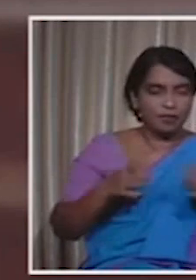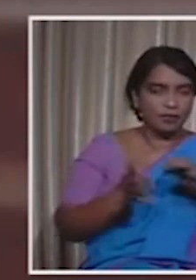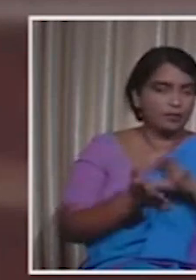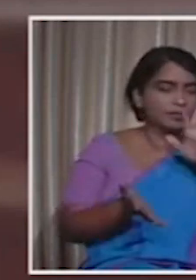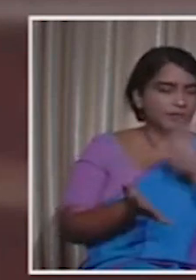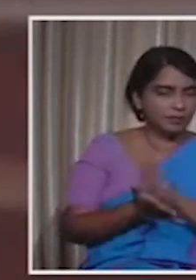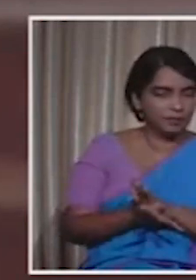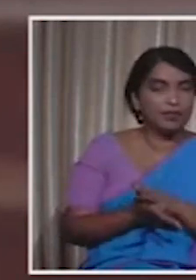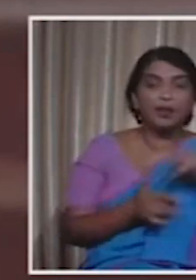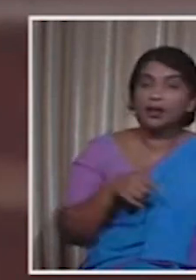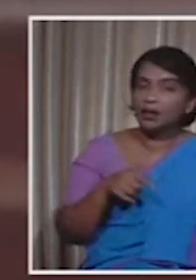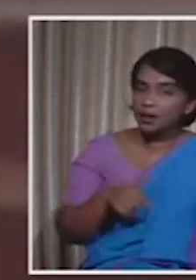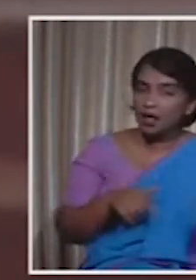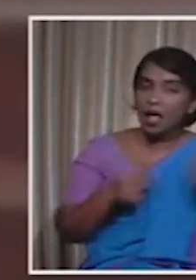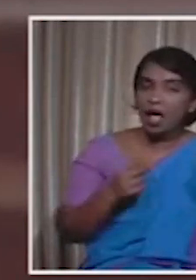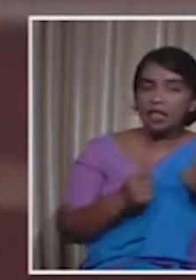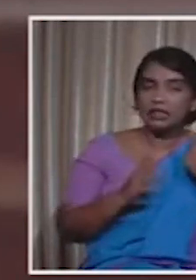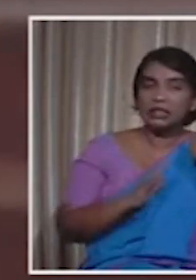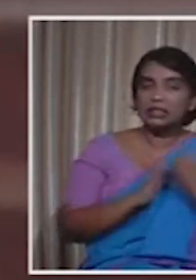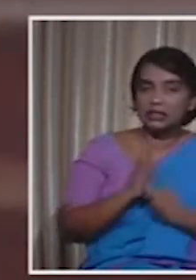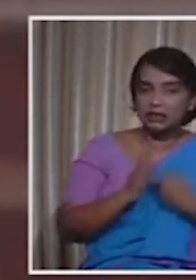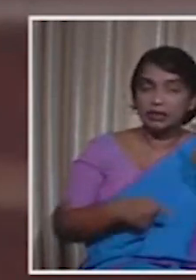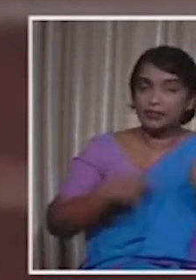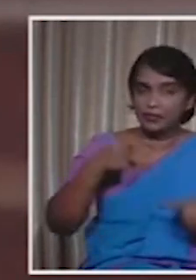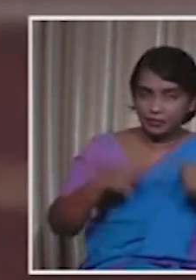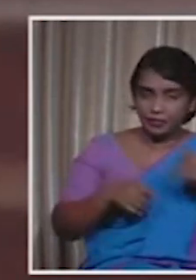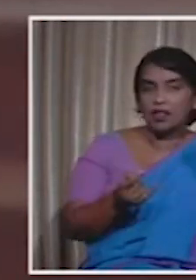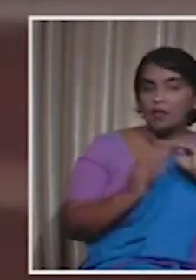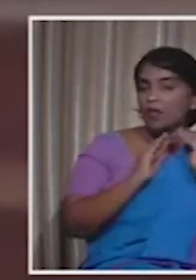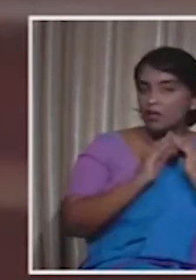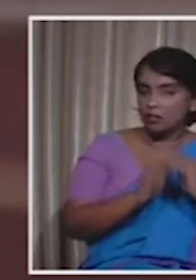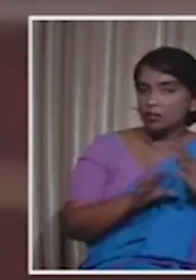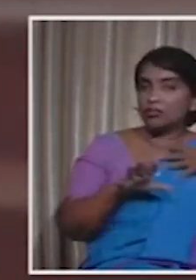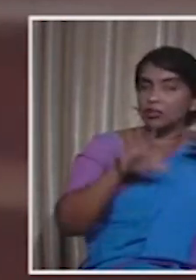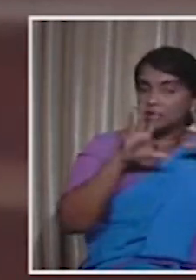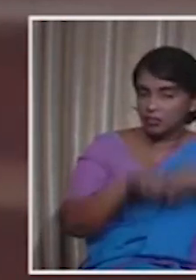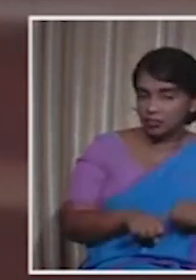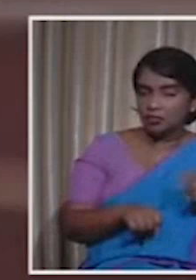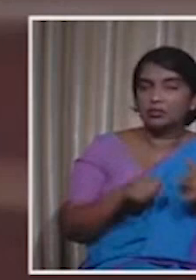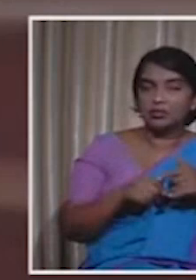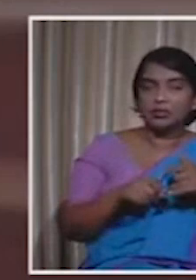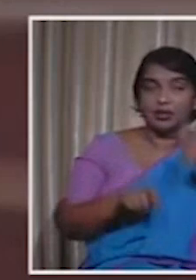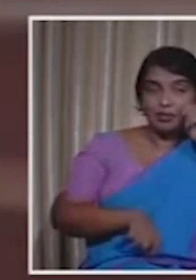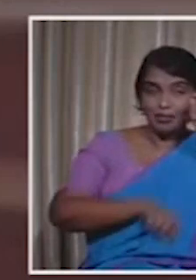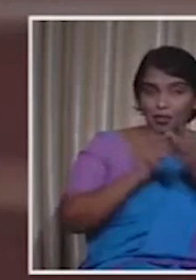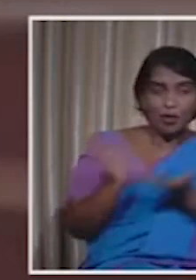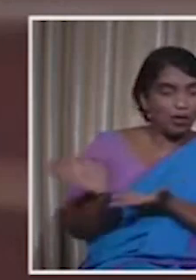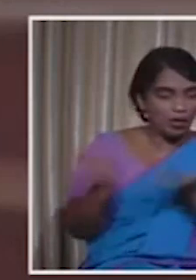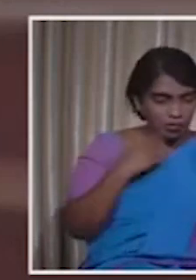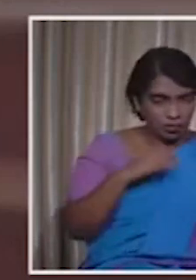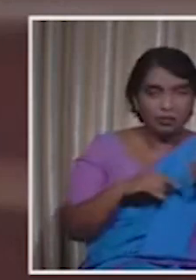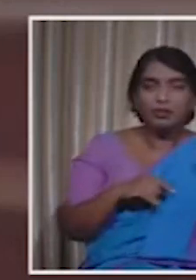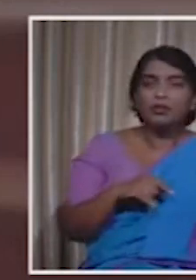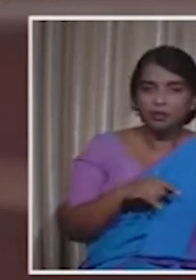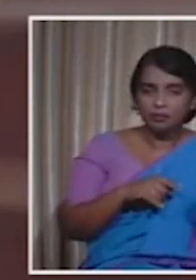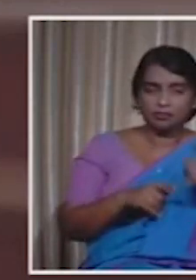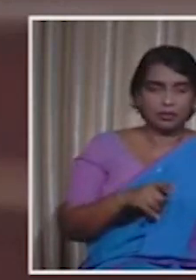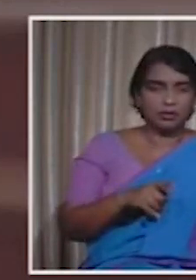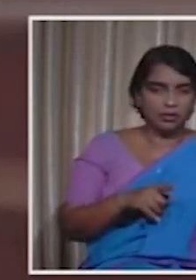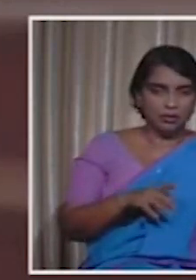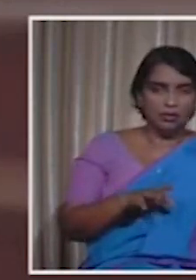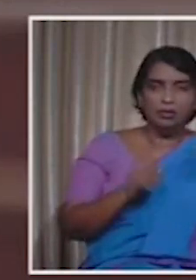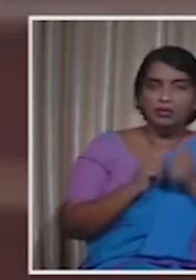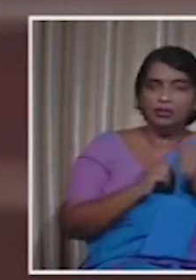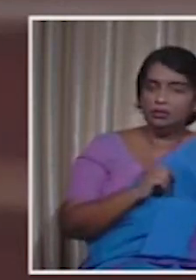அவர்களை தோற்கடித்தனர். எனினும் அமைதி போராட்டங்களுக்கு அவர்கள் மதிப்பளித்தனர். இறுதியில் மிகவும் கேவலமாக அவர்களை